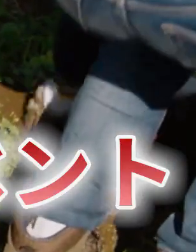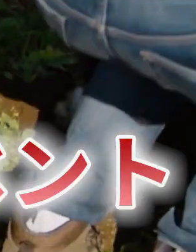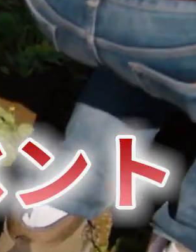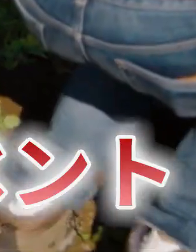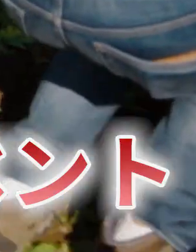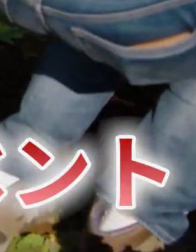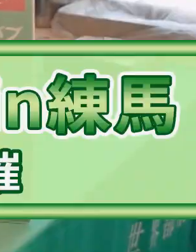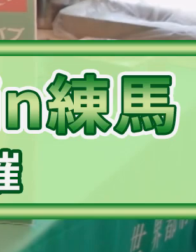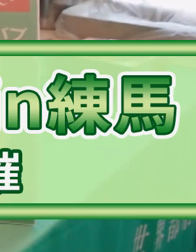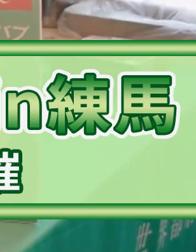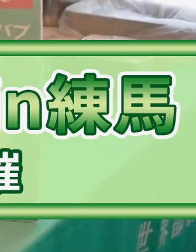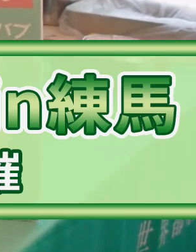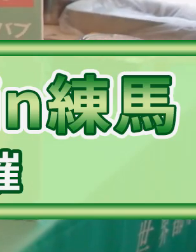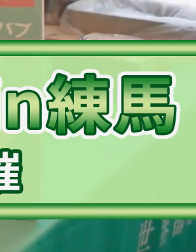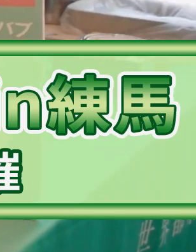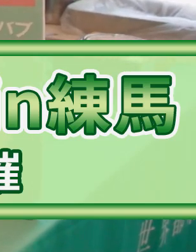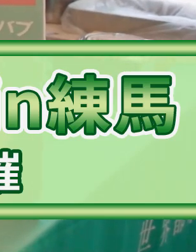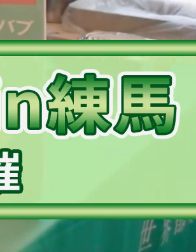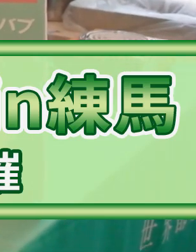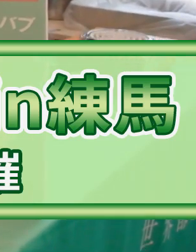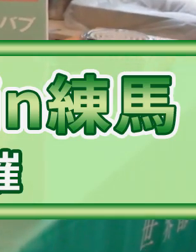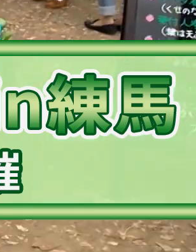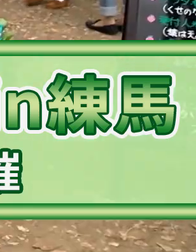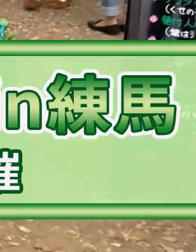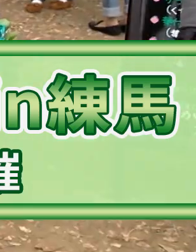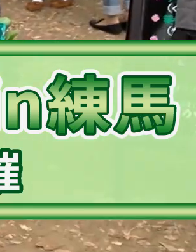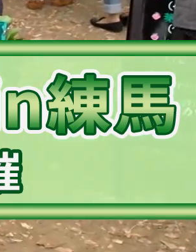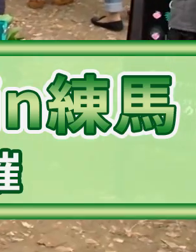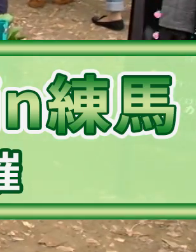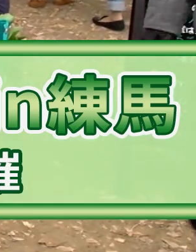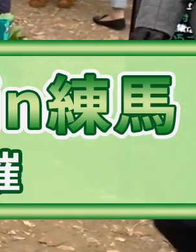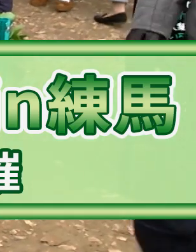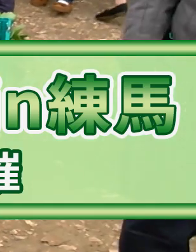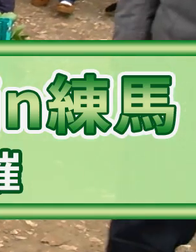実施されますぜひご期待ください